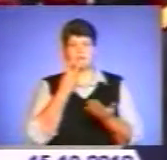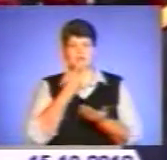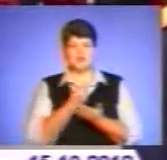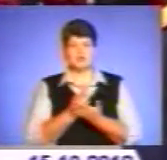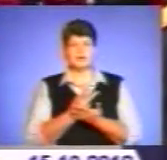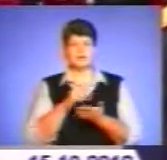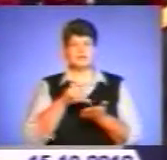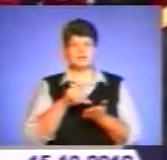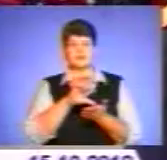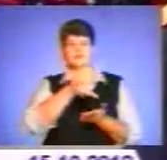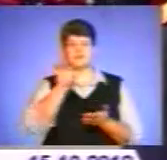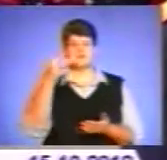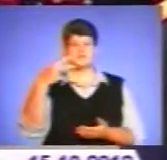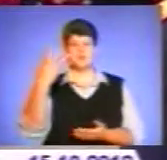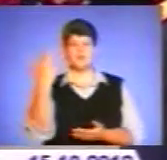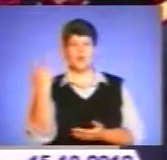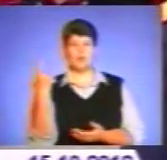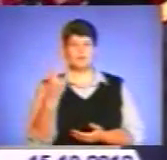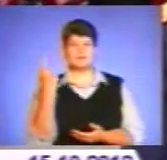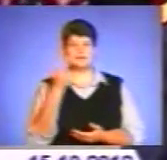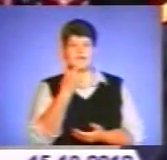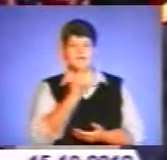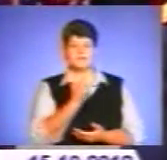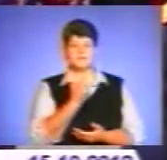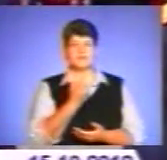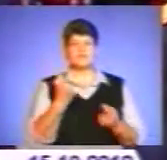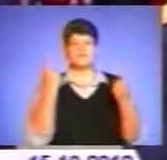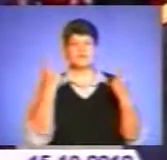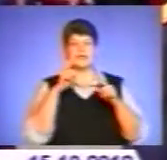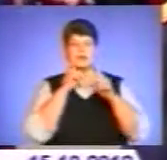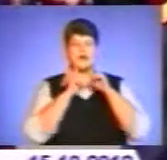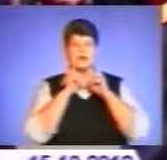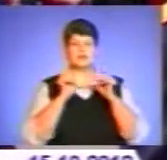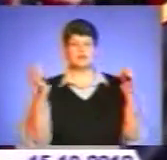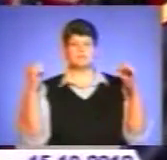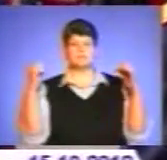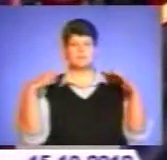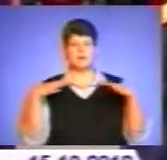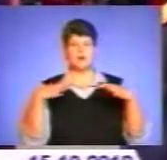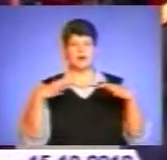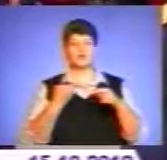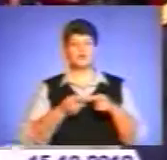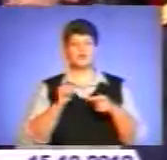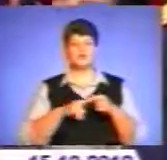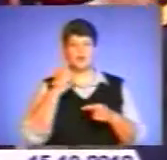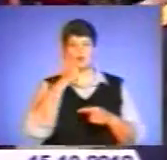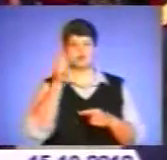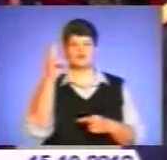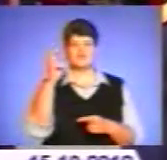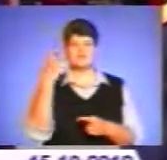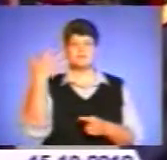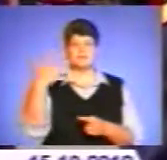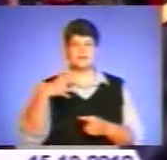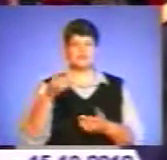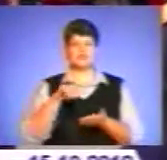всіх 25 областей. Велика Рада збирає на цього року 250 членів,